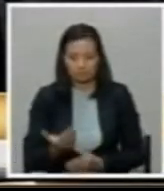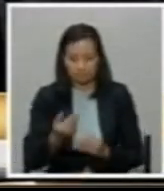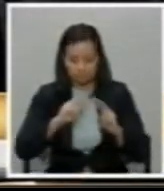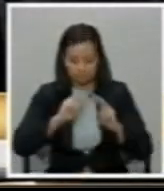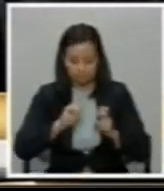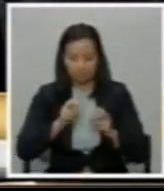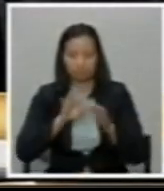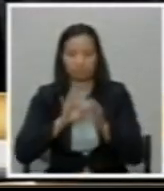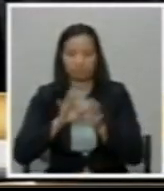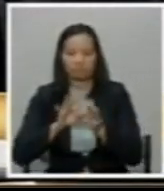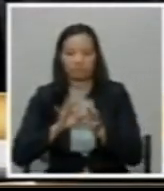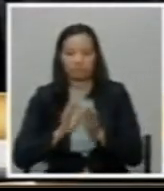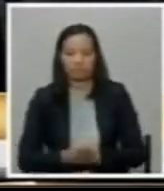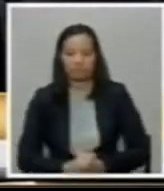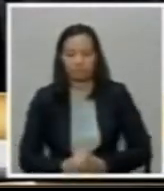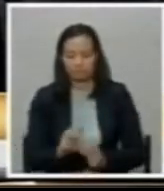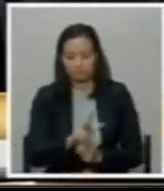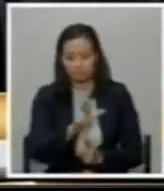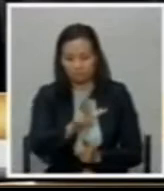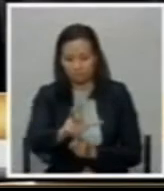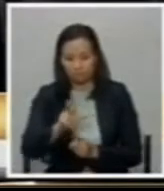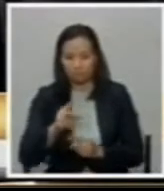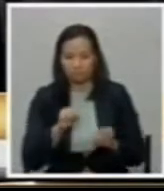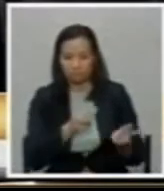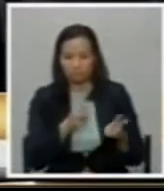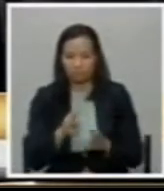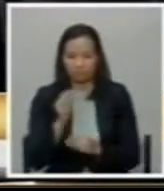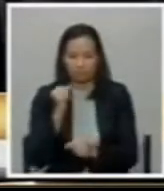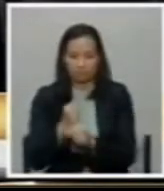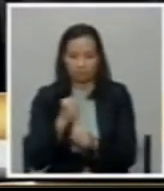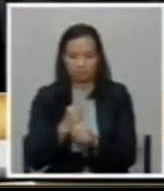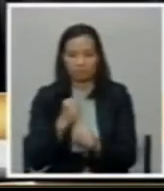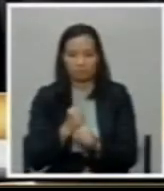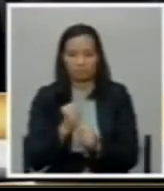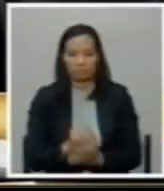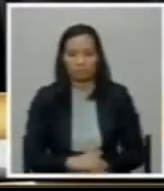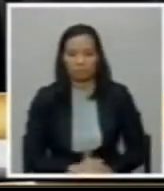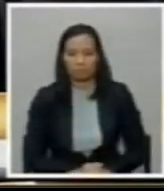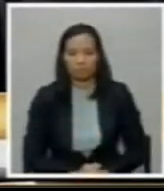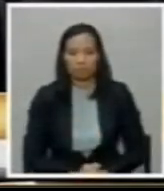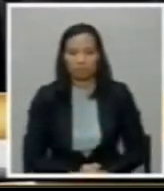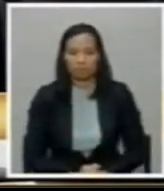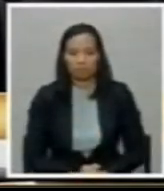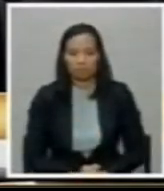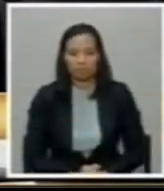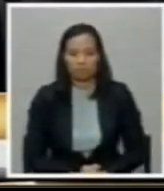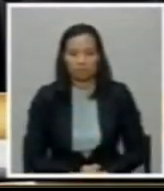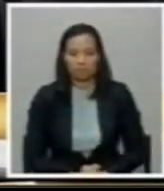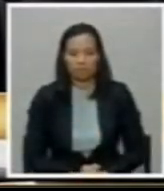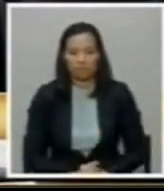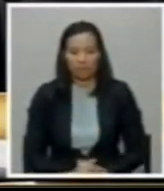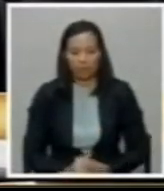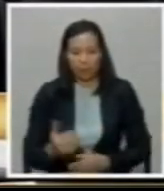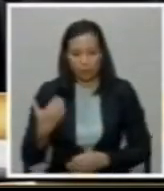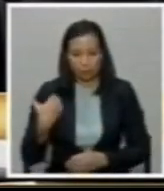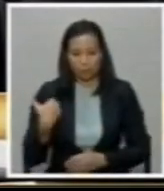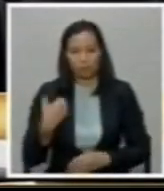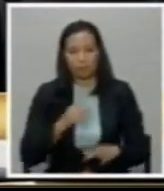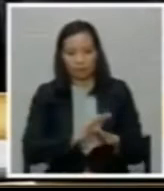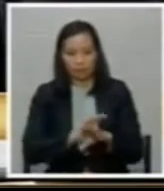ก็เป็นห่วงในเรื่องของวิธีการทำงานของท่านนะครับว่ายังมีการรว